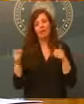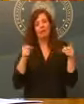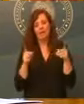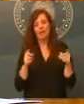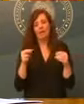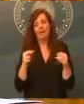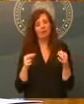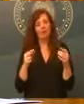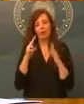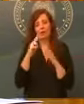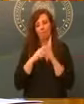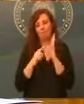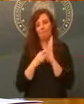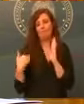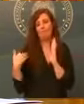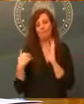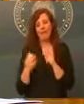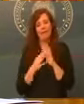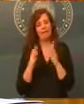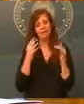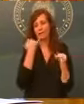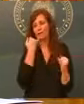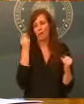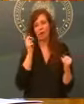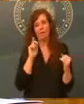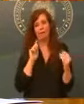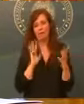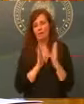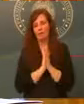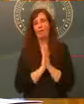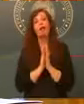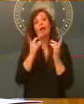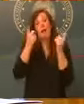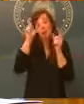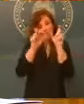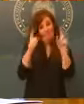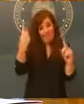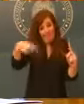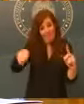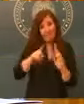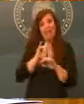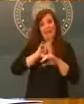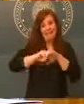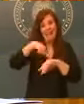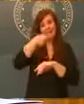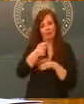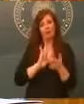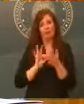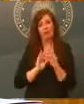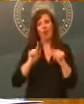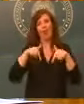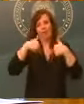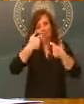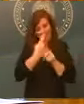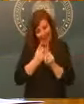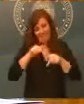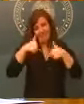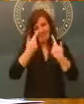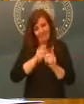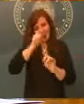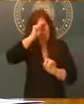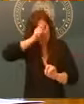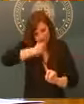a cui a settembre la scuola dovrà dare la risposta più forte e la darà. Serve la